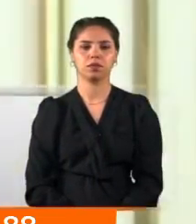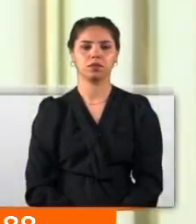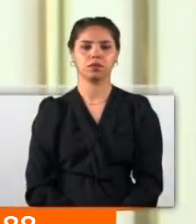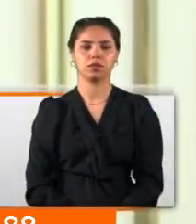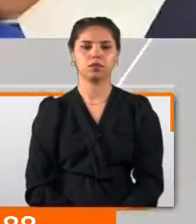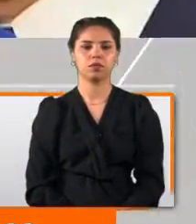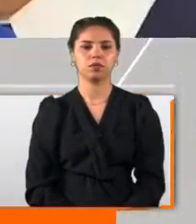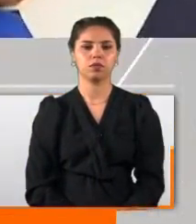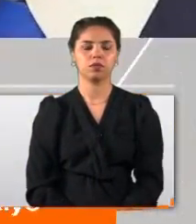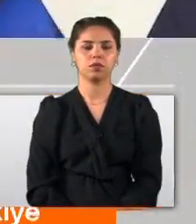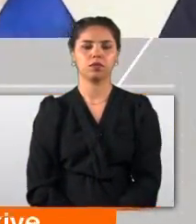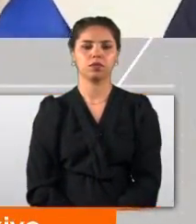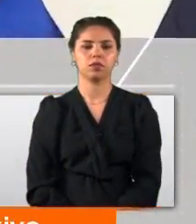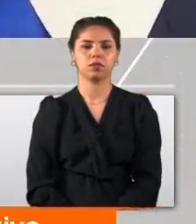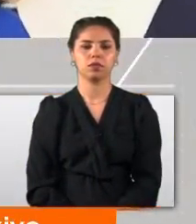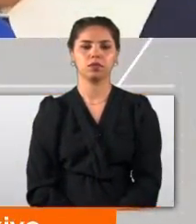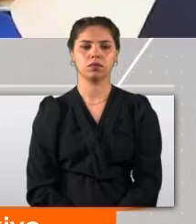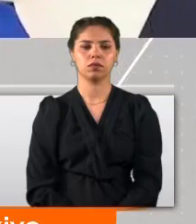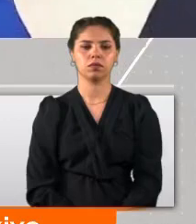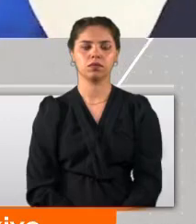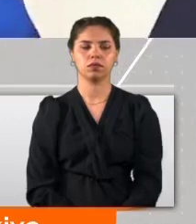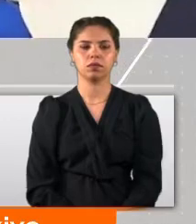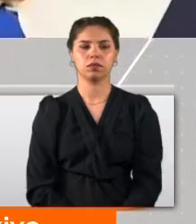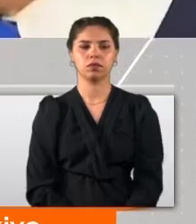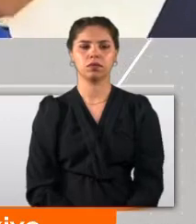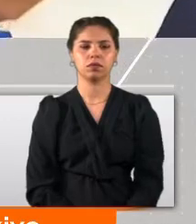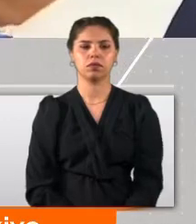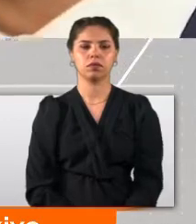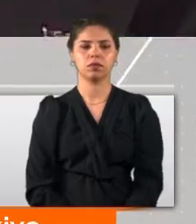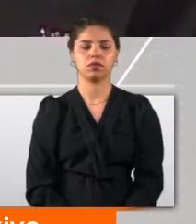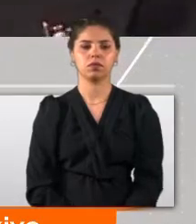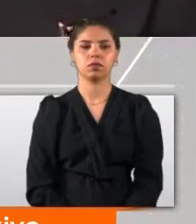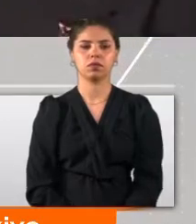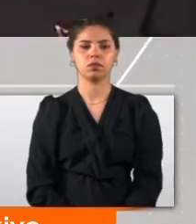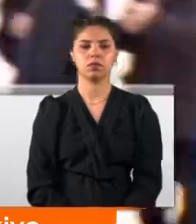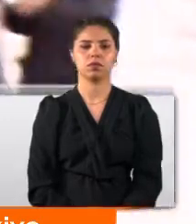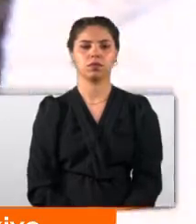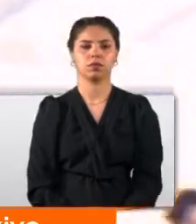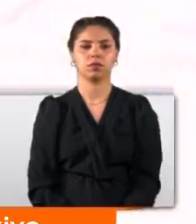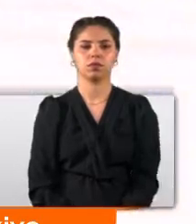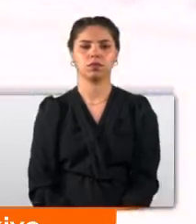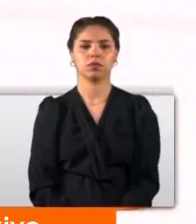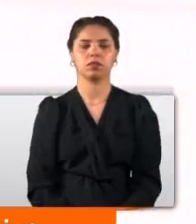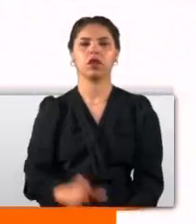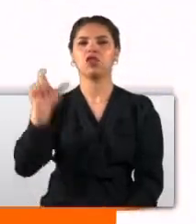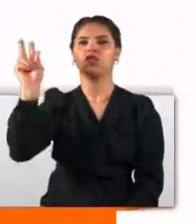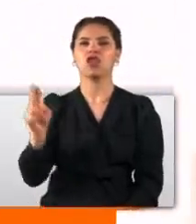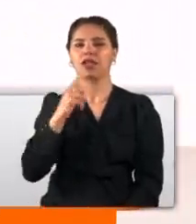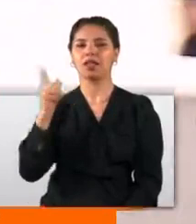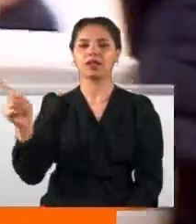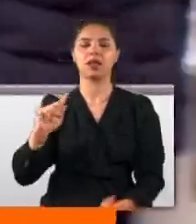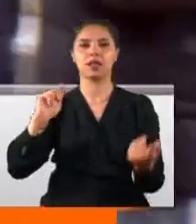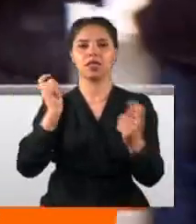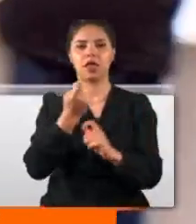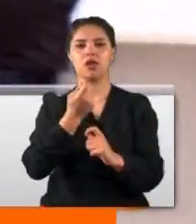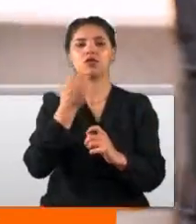diye düşünüyorum. Kemal Bey kaldığı müddetçe bunlar aday olmaz, yapmaz. İnan bana yapmaz. Tartışma bitmiştir. Kaftancıoğlu değişim